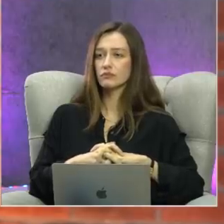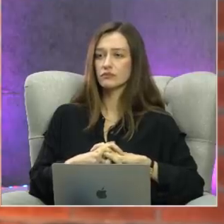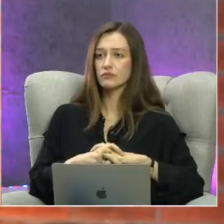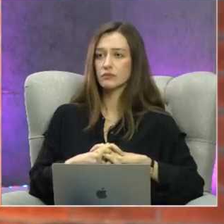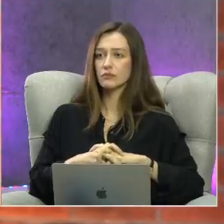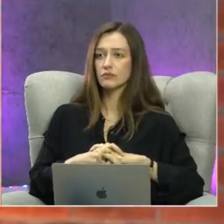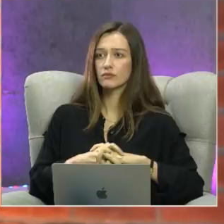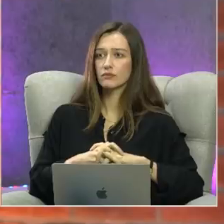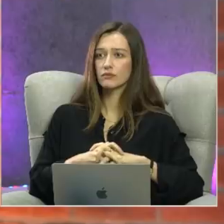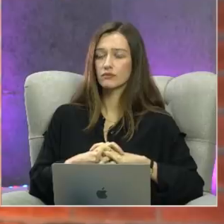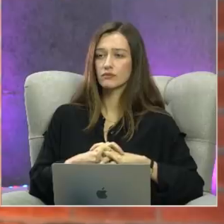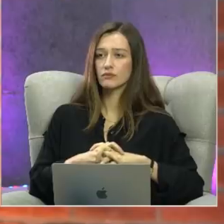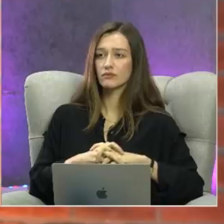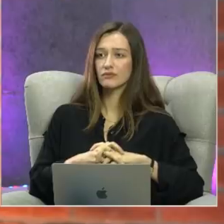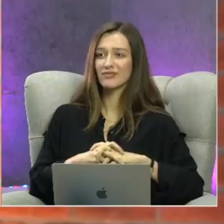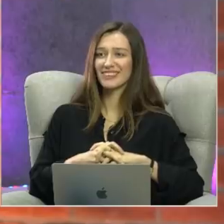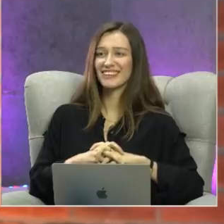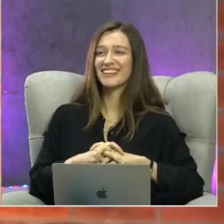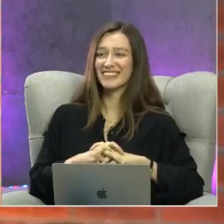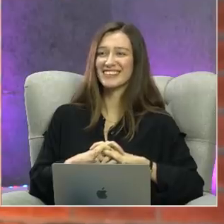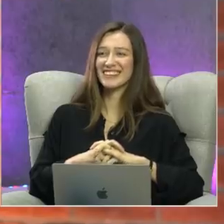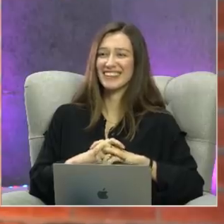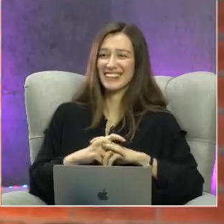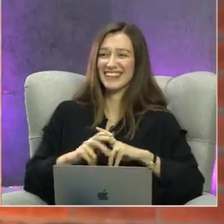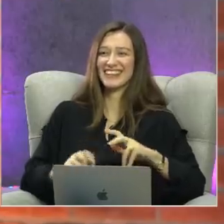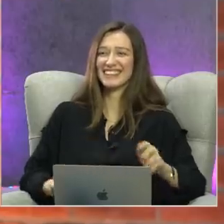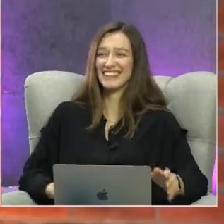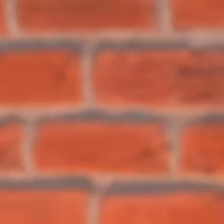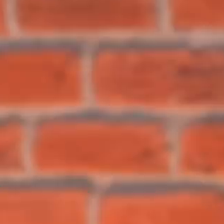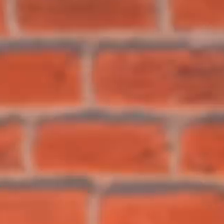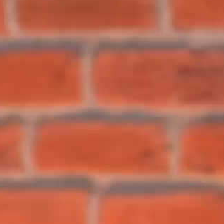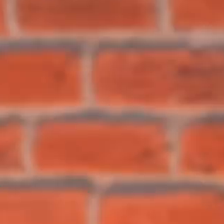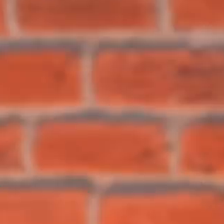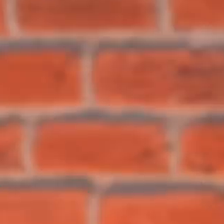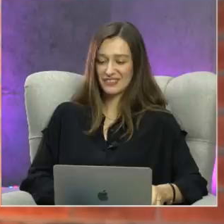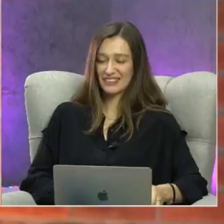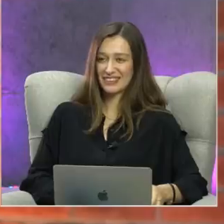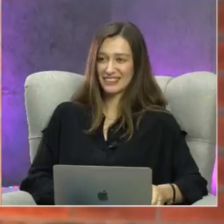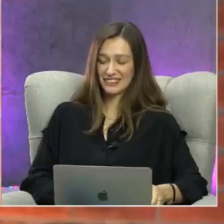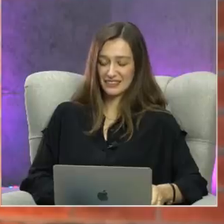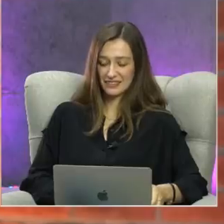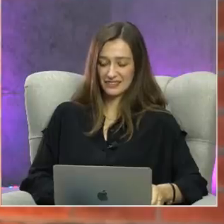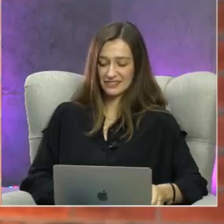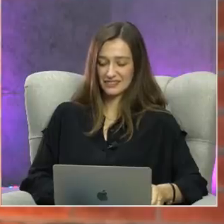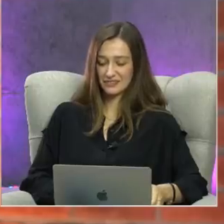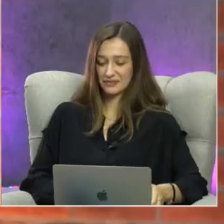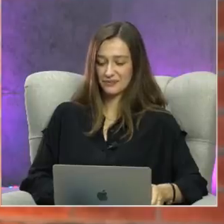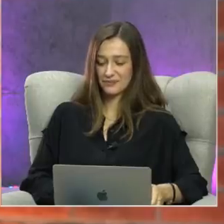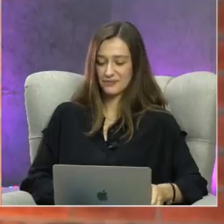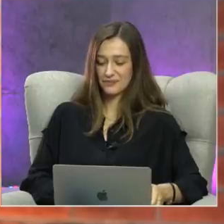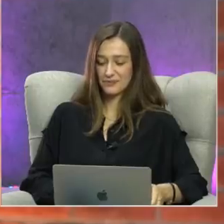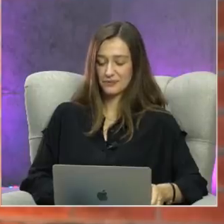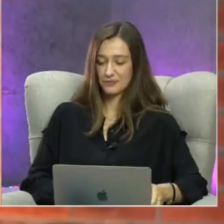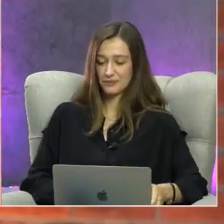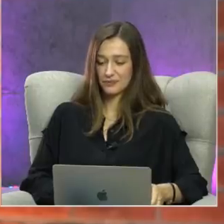etmiş değil. Benim kızım buldu. Kuzum dedim bak özelim evet. kuzum çıktı geliyor. Freud'den de suçması. Büyük kızım halbuki hanım böyle çekirge mekirge